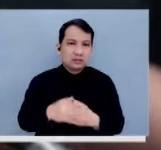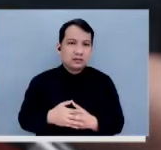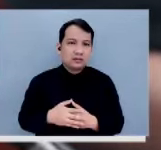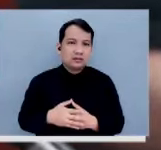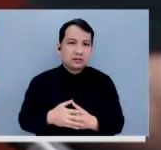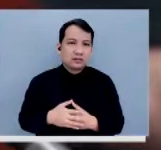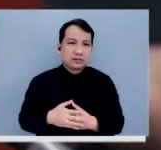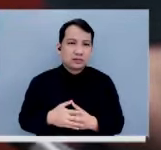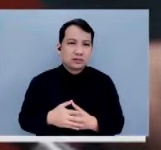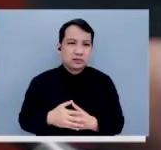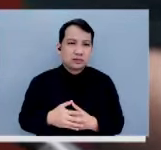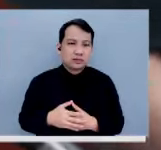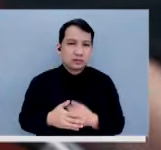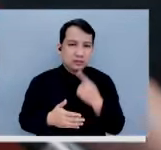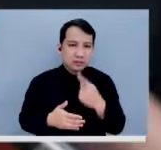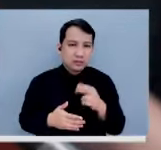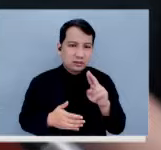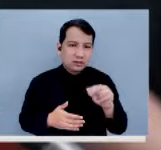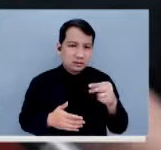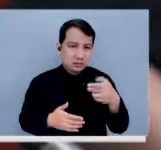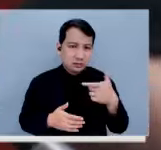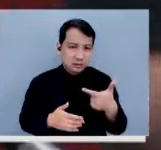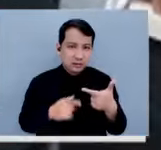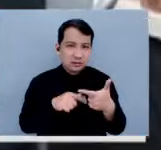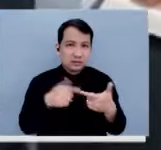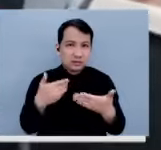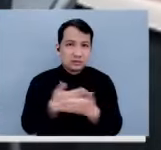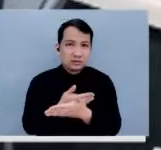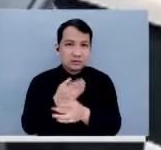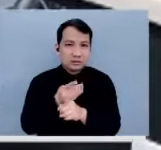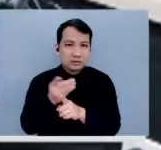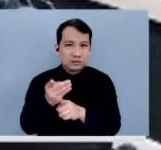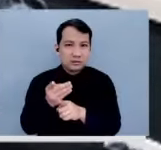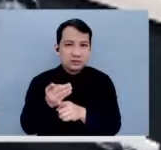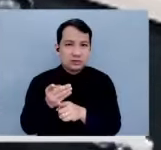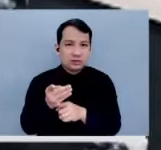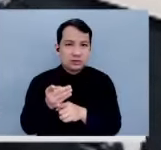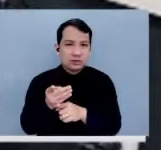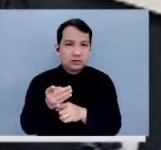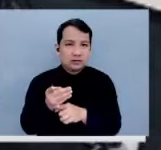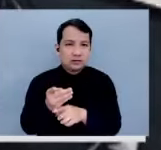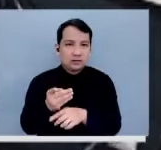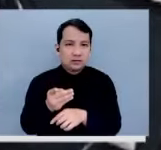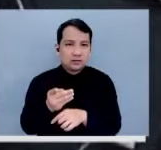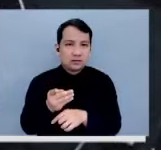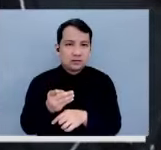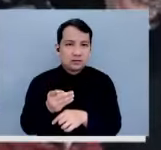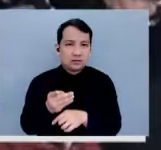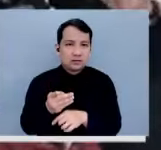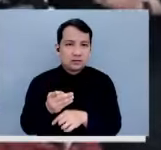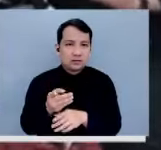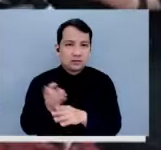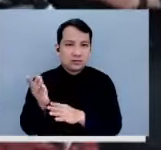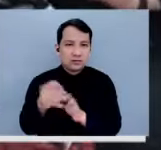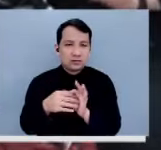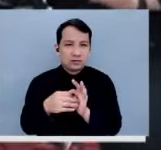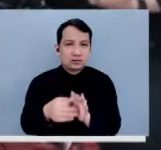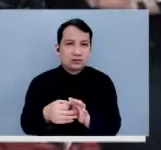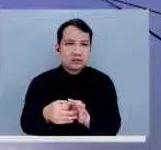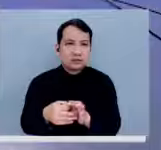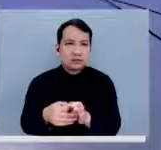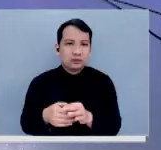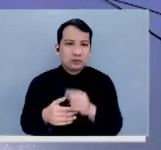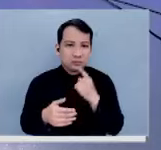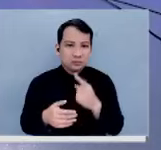Nice. So, ito ba under UMG, meron bang bagong direction yes. in terms of genre na tatahakin? Or klase ng